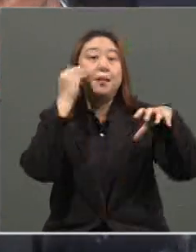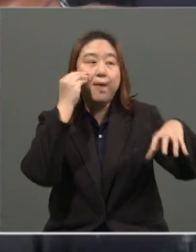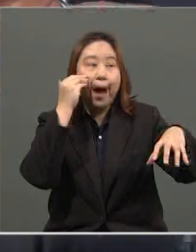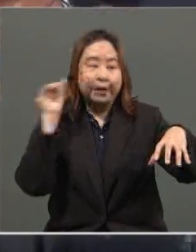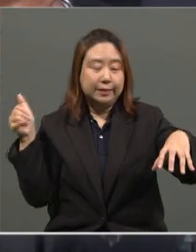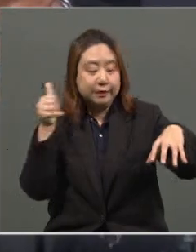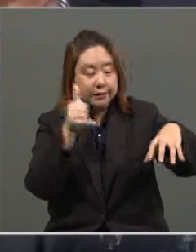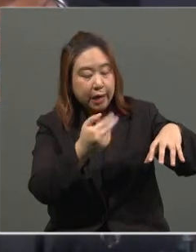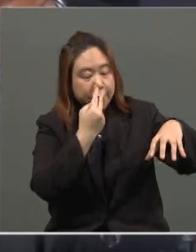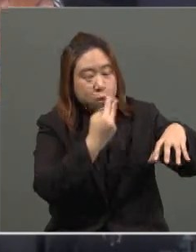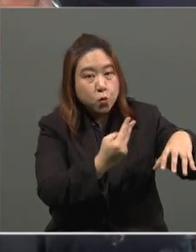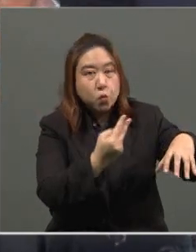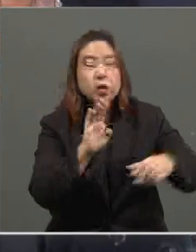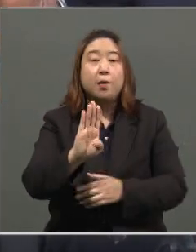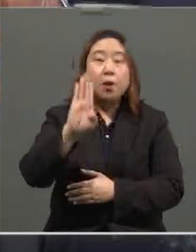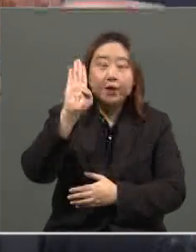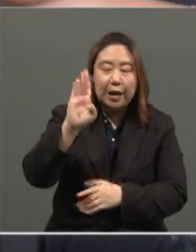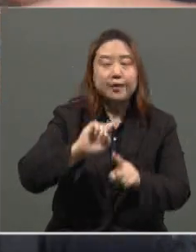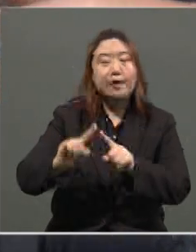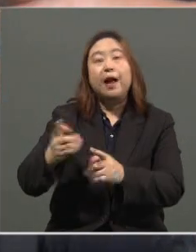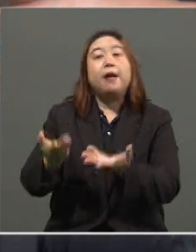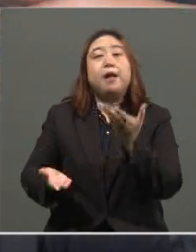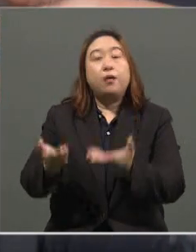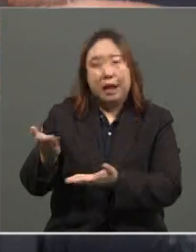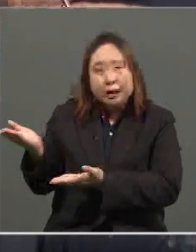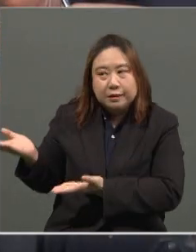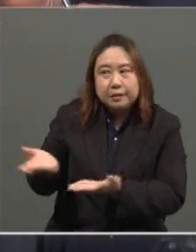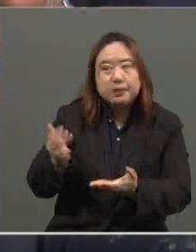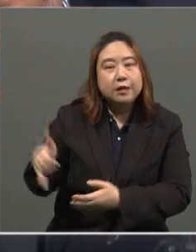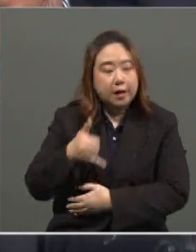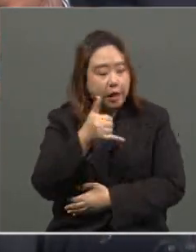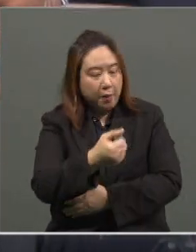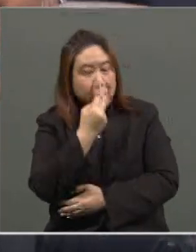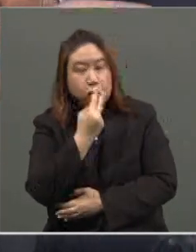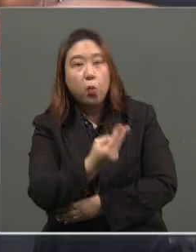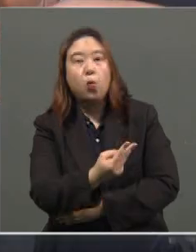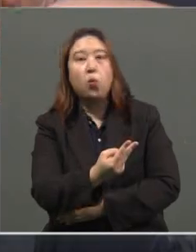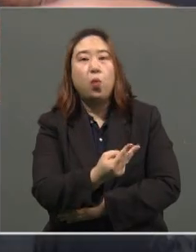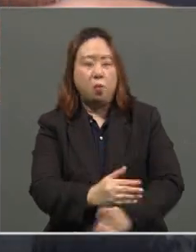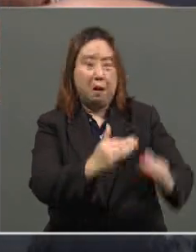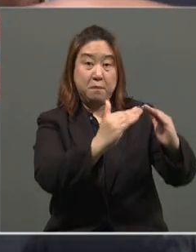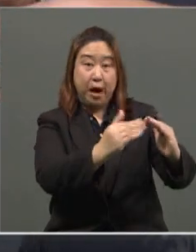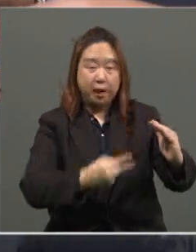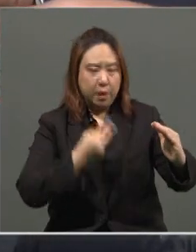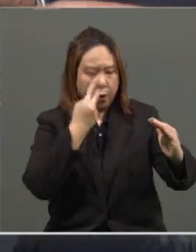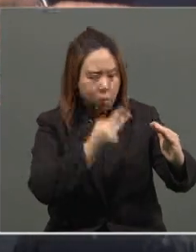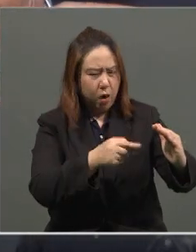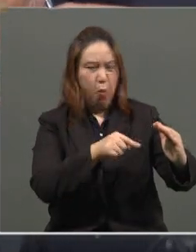หรือดูที่โรงงานหรือสถานประกอบการนะครับพอดูแล้วเนี่ยผู้หาก็จะมีการ